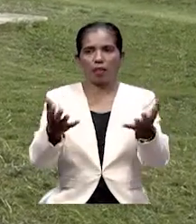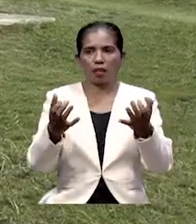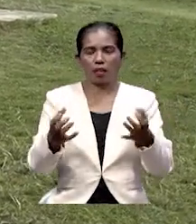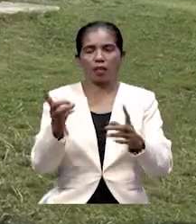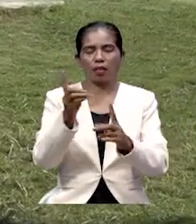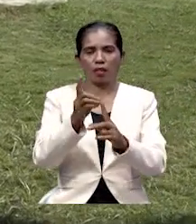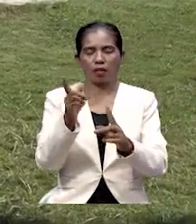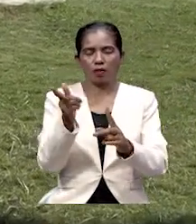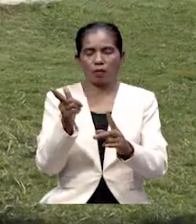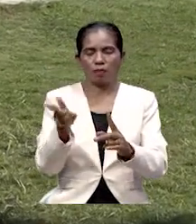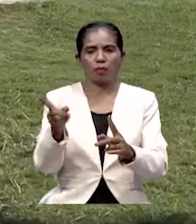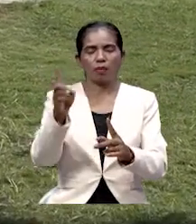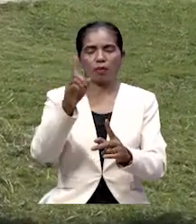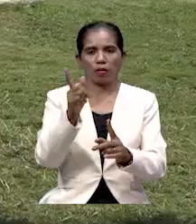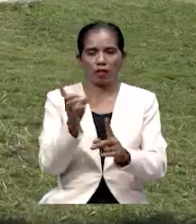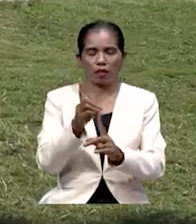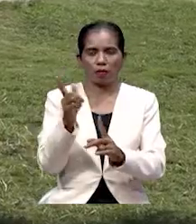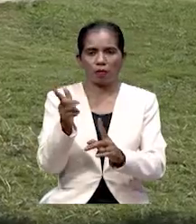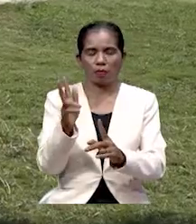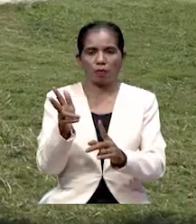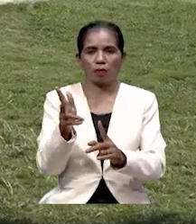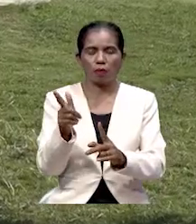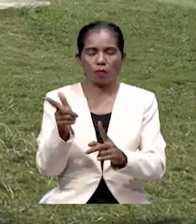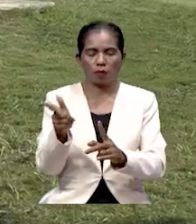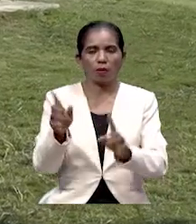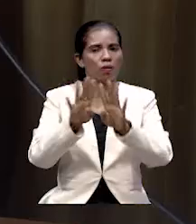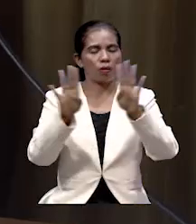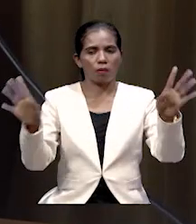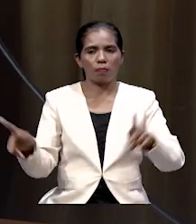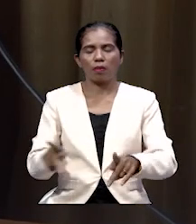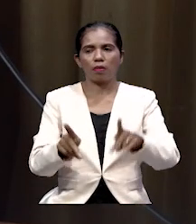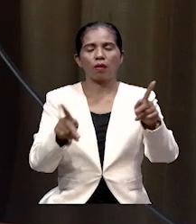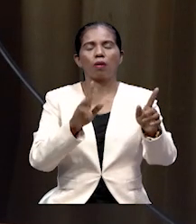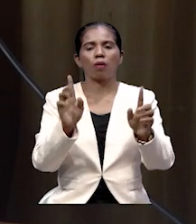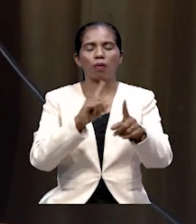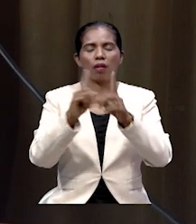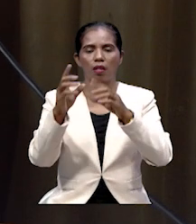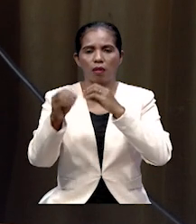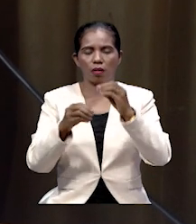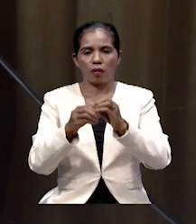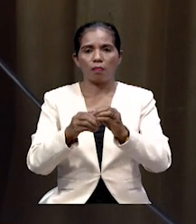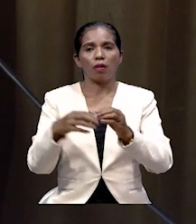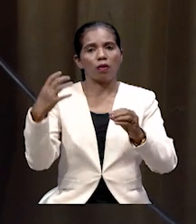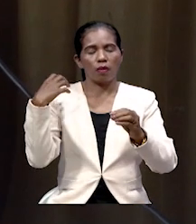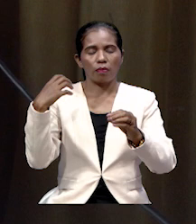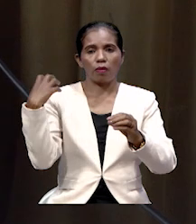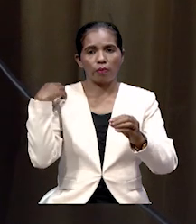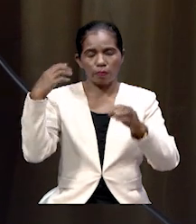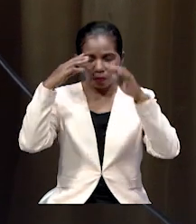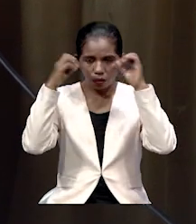20 ata te kers kato Palácio na kloke ona ba publik. Oen hira kole kon ba Palácio na kloke ba publik ita hatene